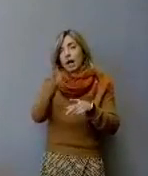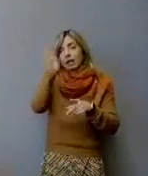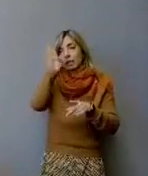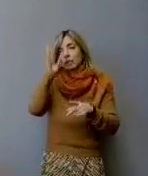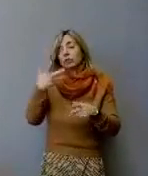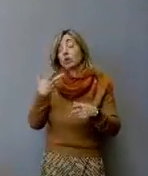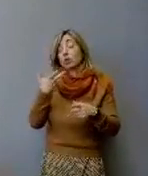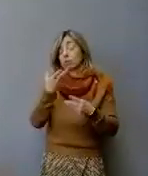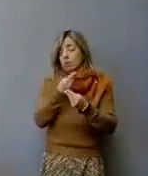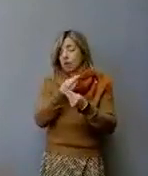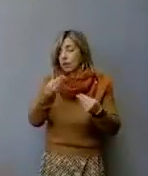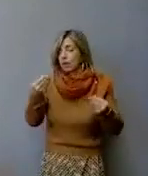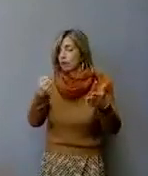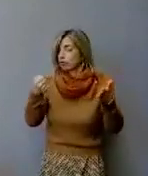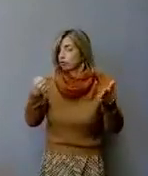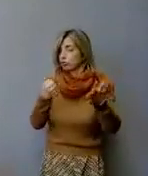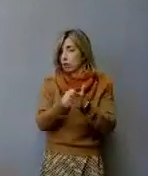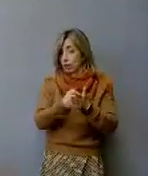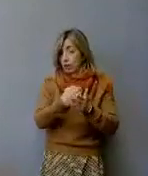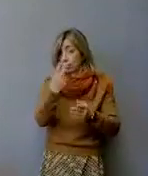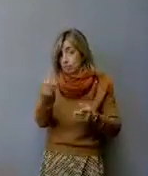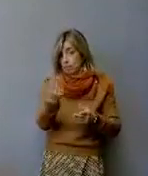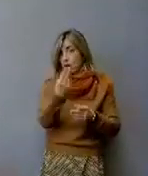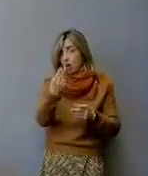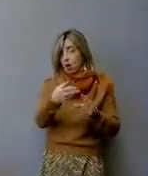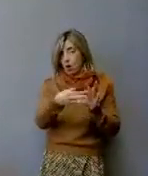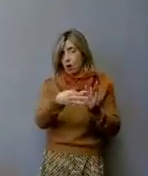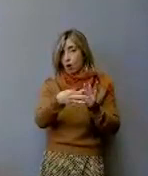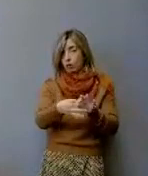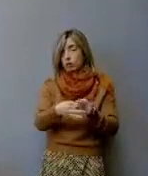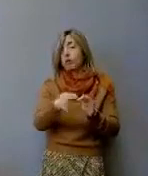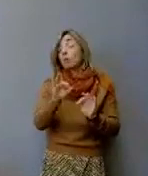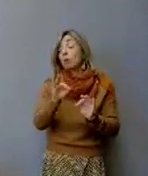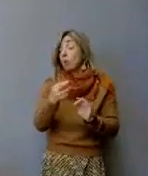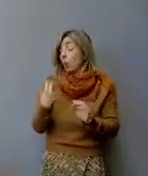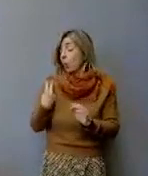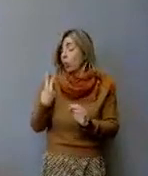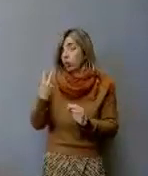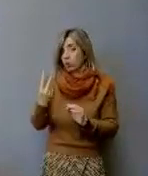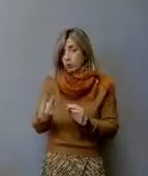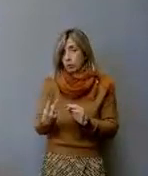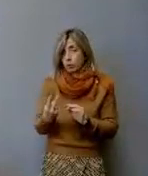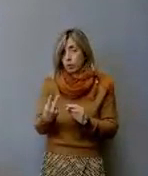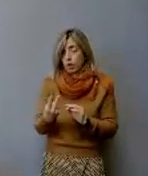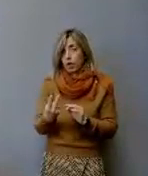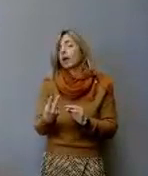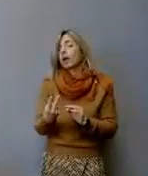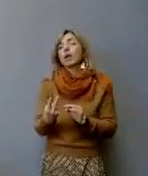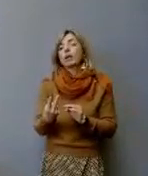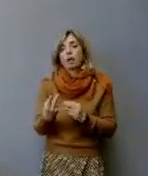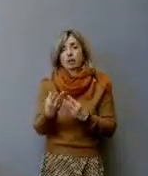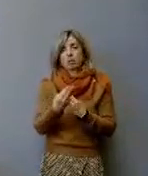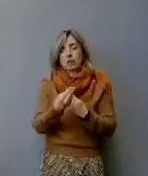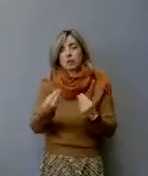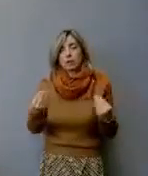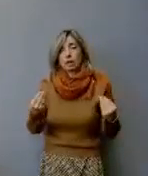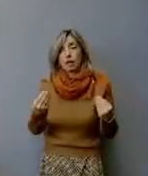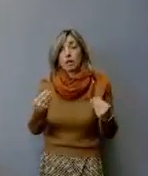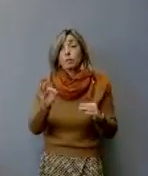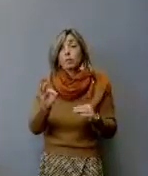mortali soltanto negli ultimi due anni mi pare di cui uno anche piuttosto